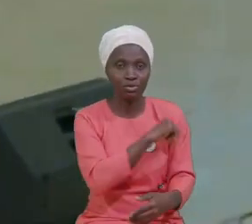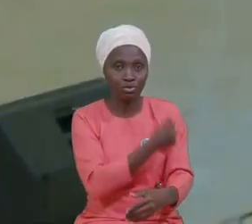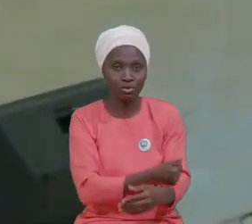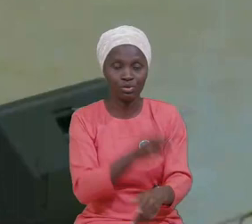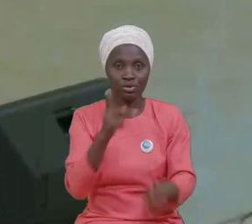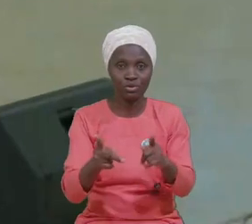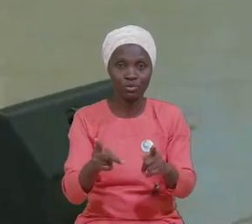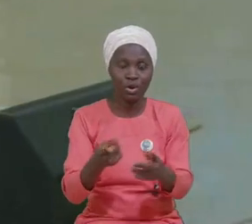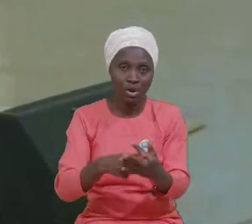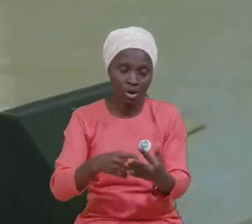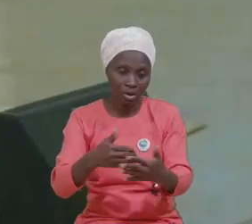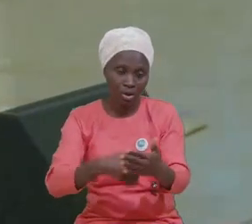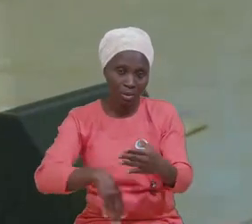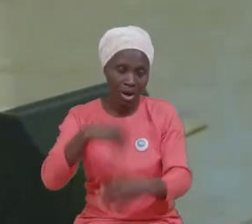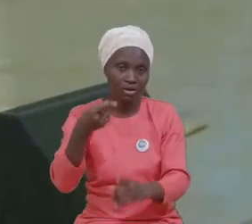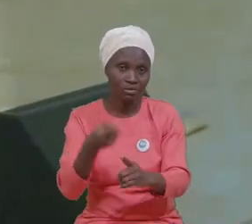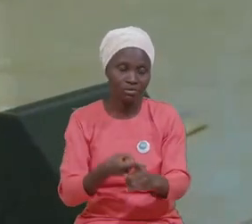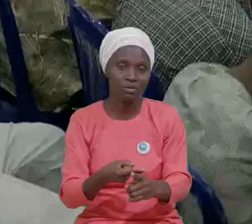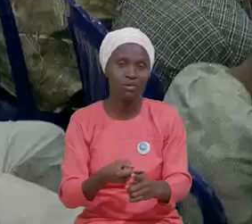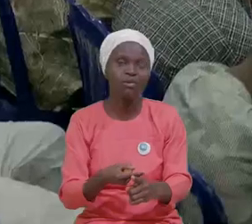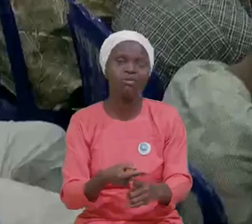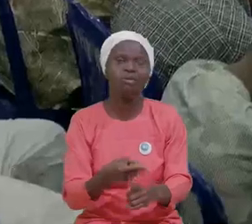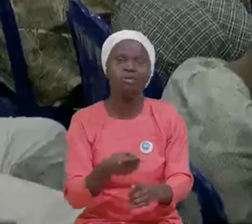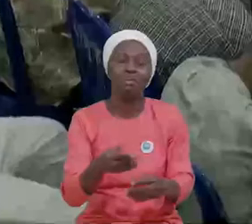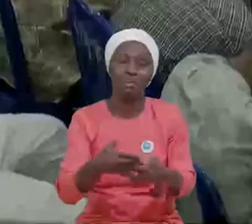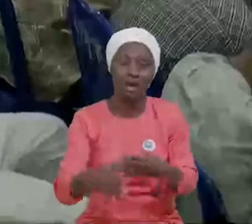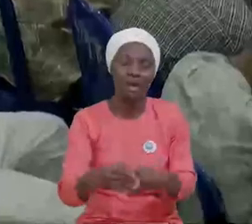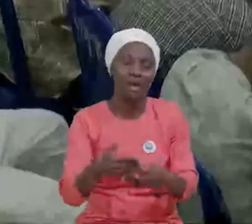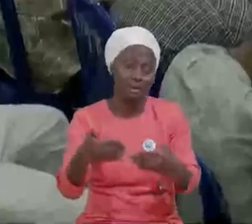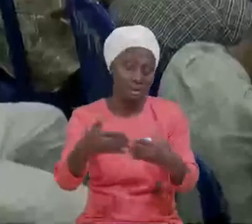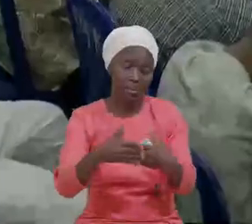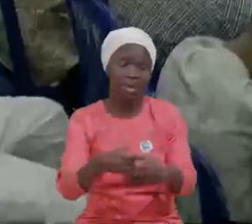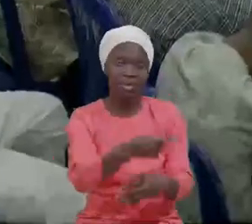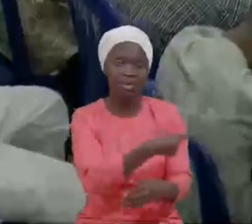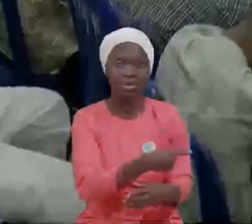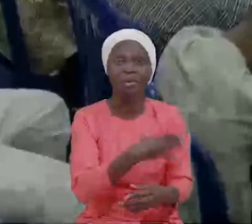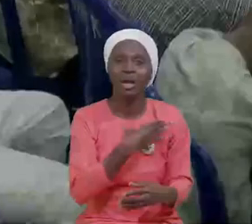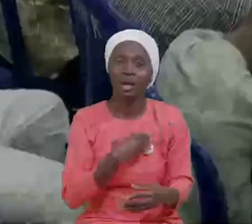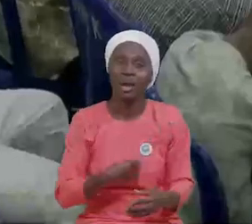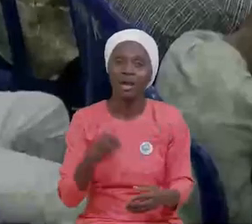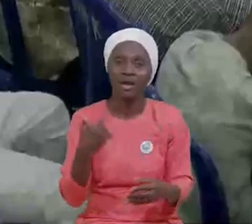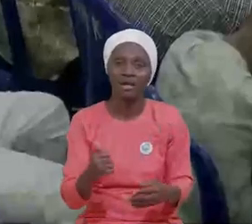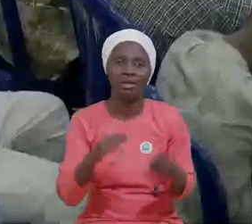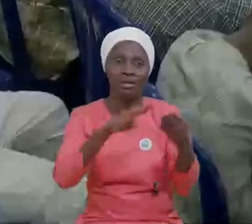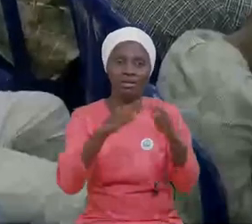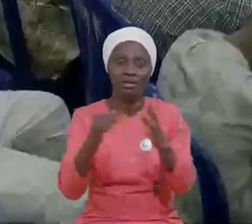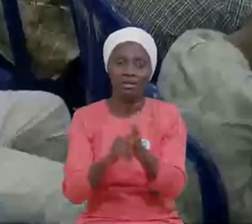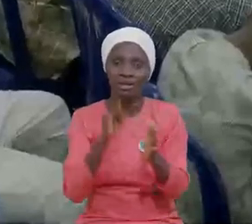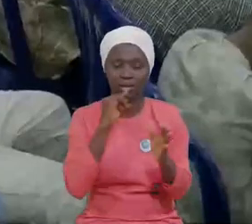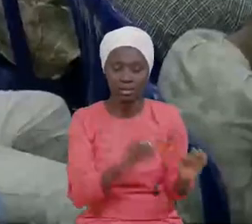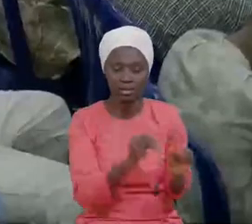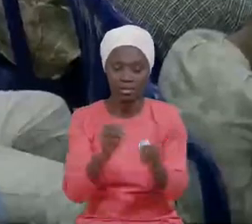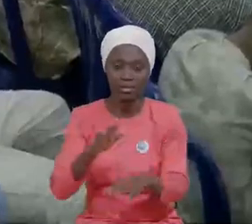êtes la lumière du monde. Une ville située sur une montagne ne peut être cachée. Maintenant, il nous